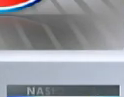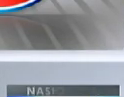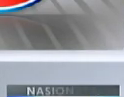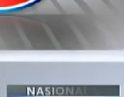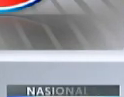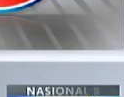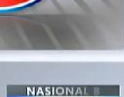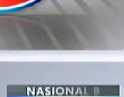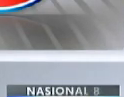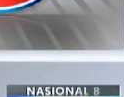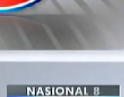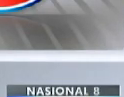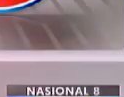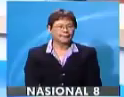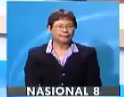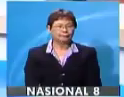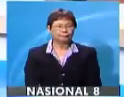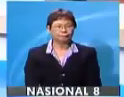People.